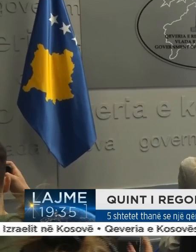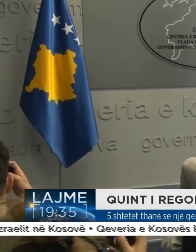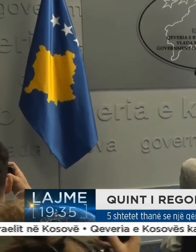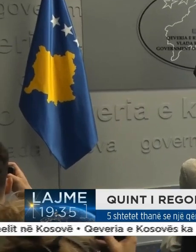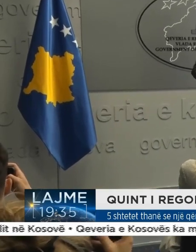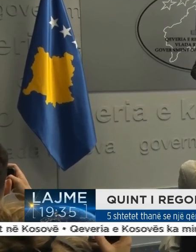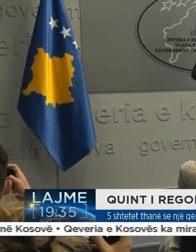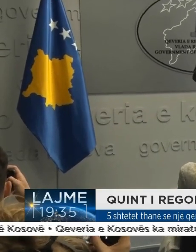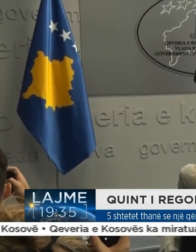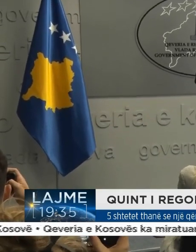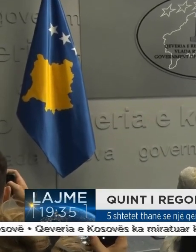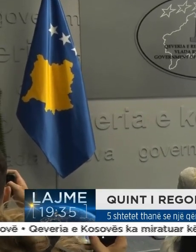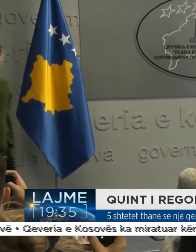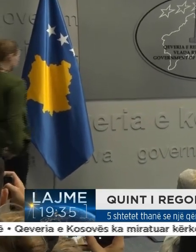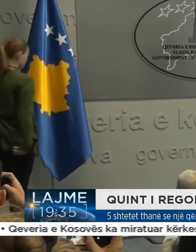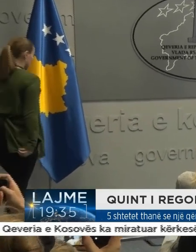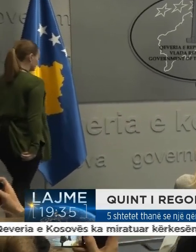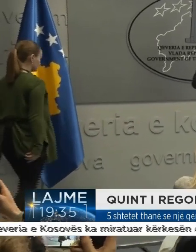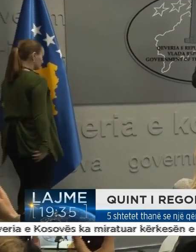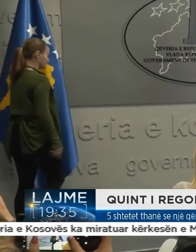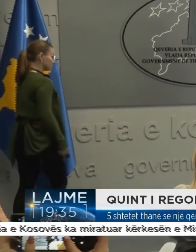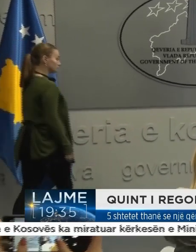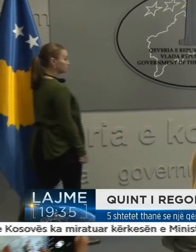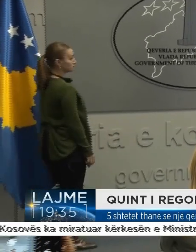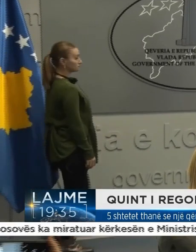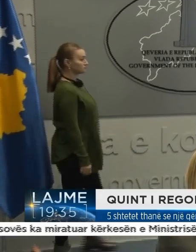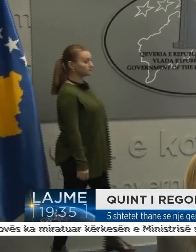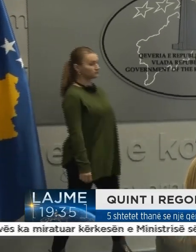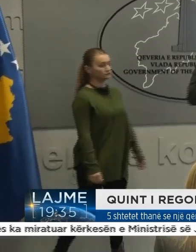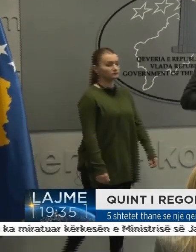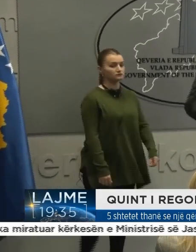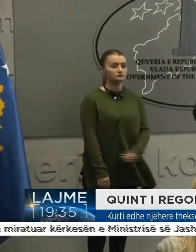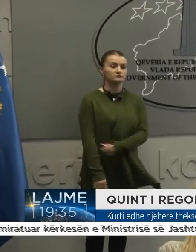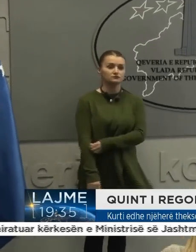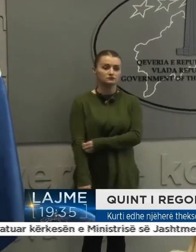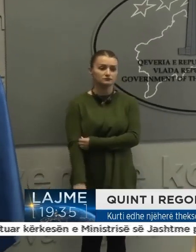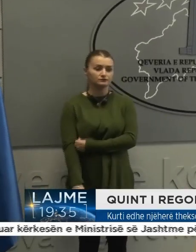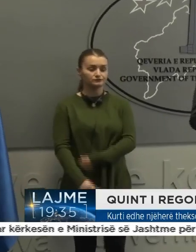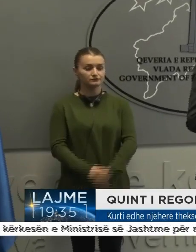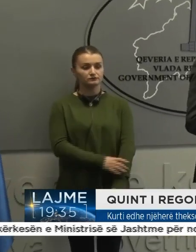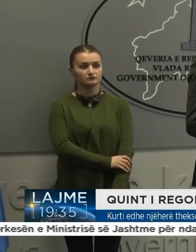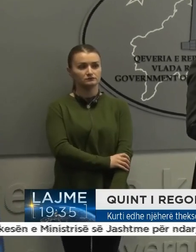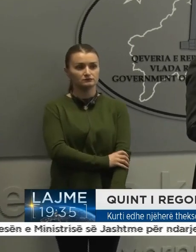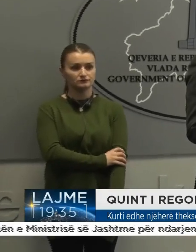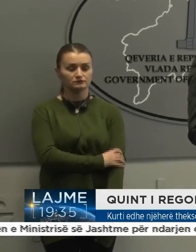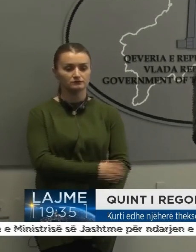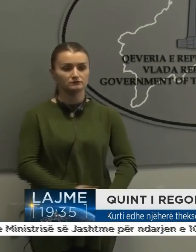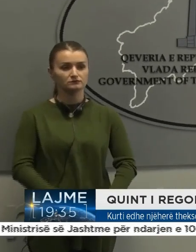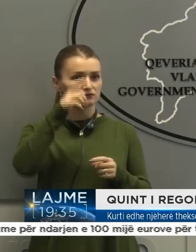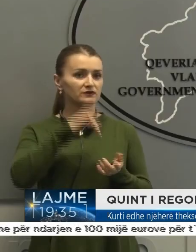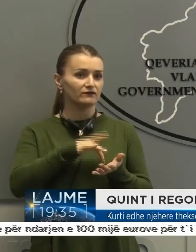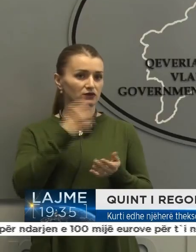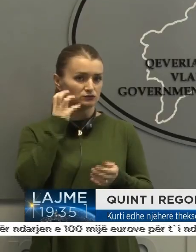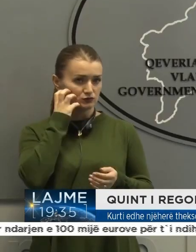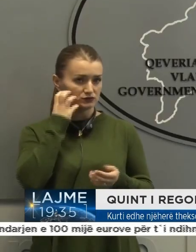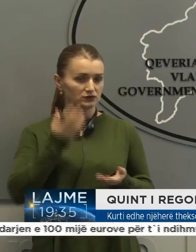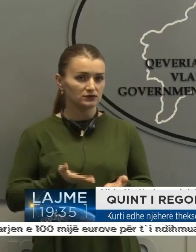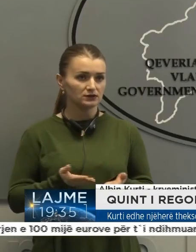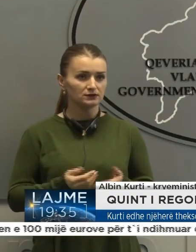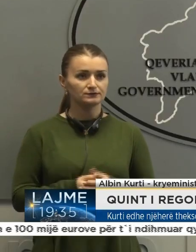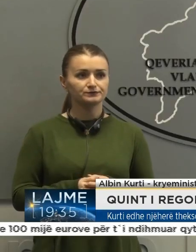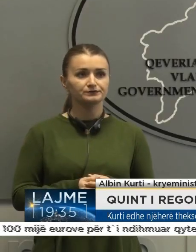i qeverisë kosovare Albin Kurti ka thënë se qeveria nuk ka marrë vendim për mosmbajtjen e zgjedhjeve të Serbisë. Do të thosha